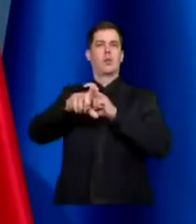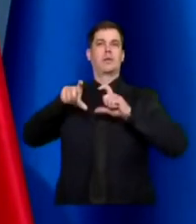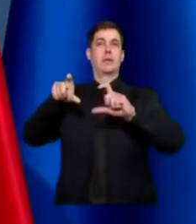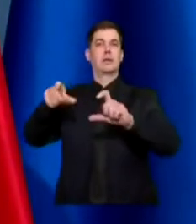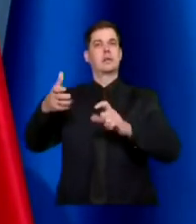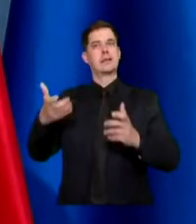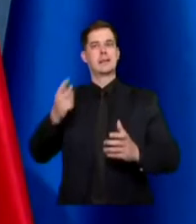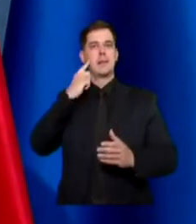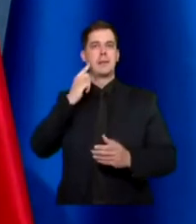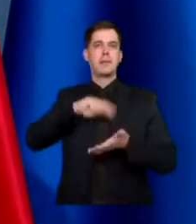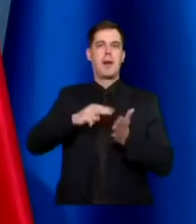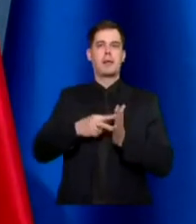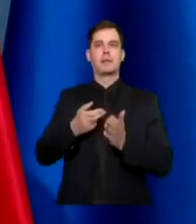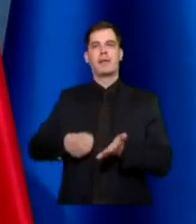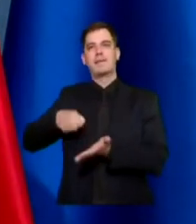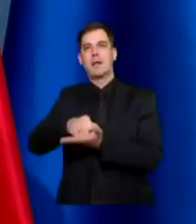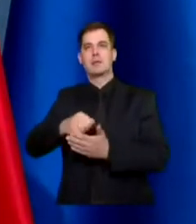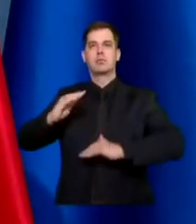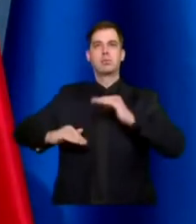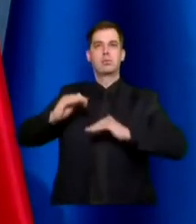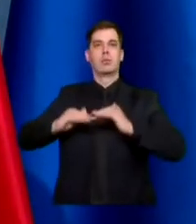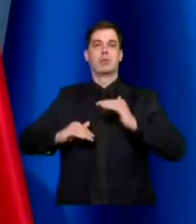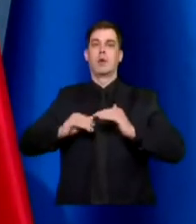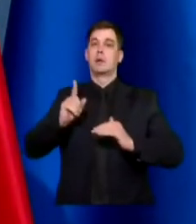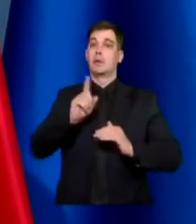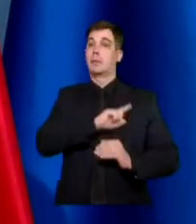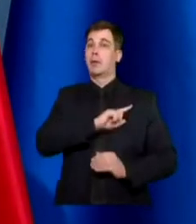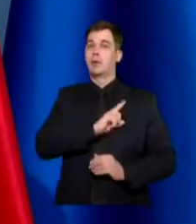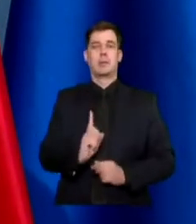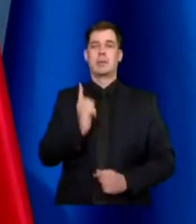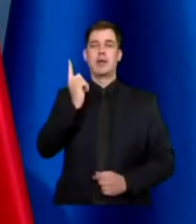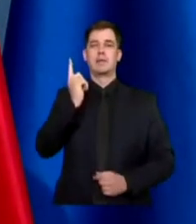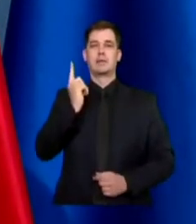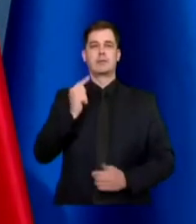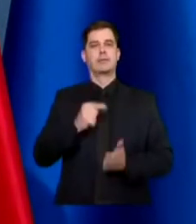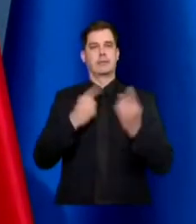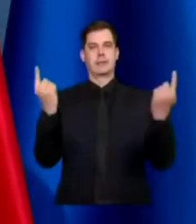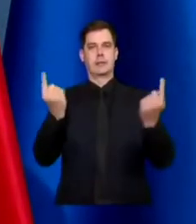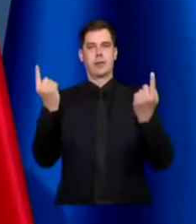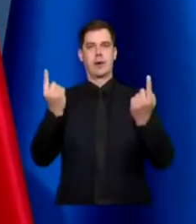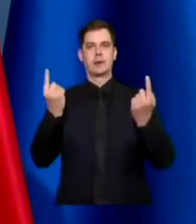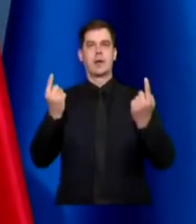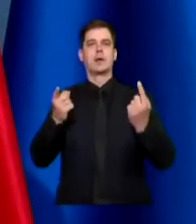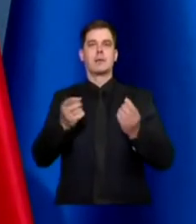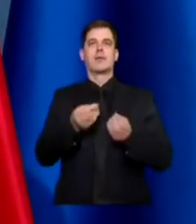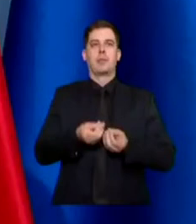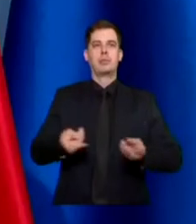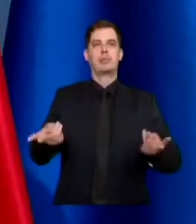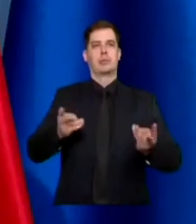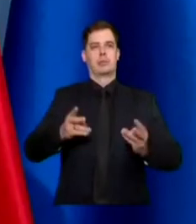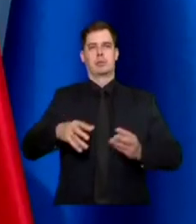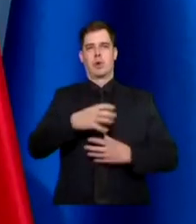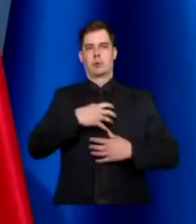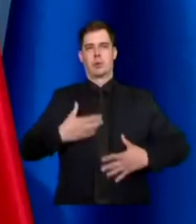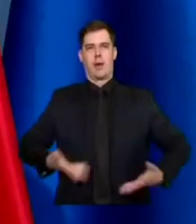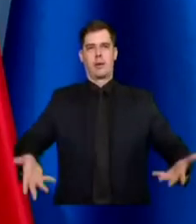te procesy inwestycyjne na poszczególnych uczelniach, patrząc na tą sytuację odmrażania gospodarki, bo